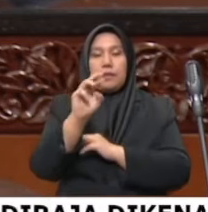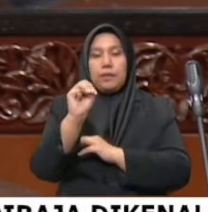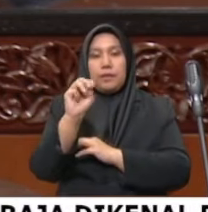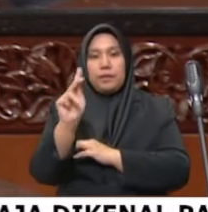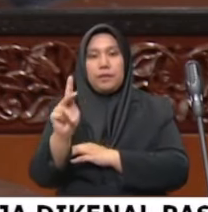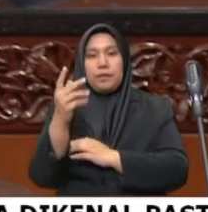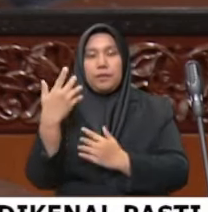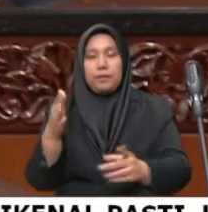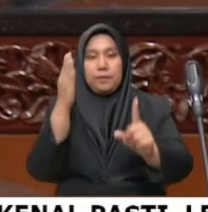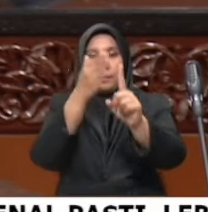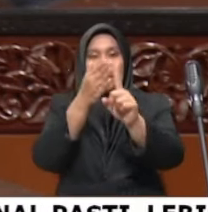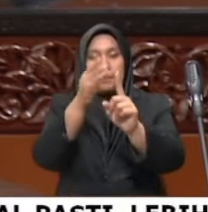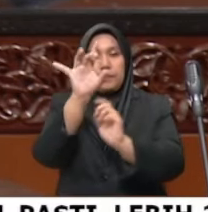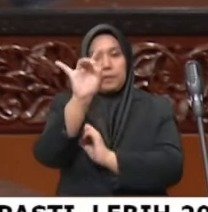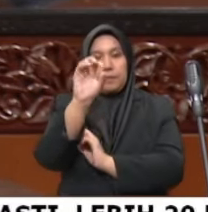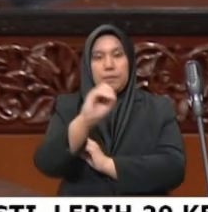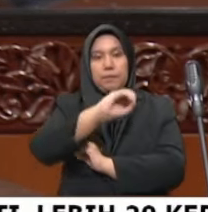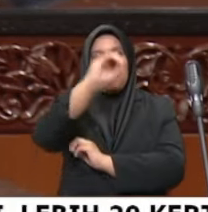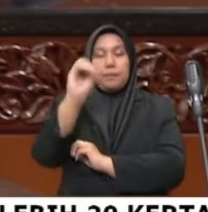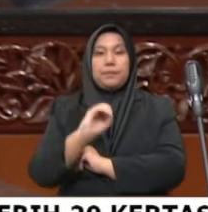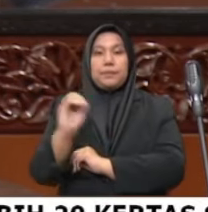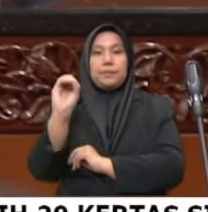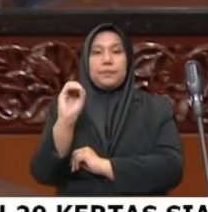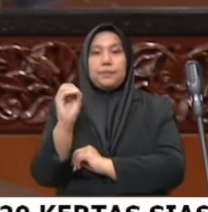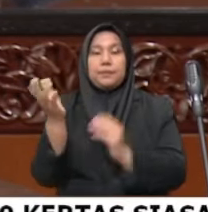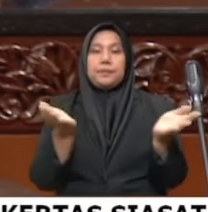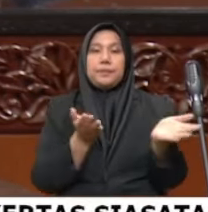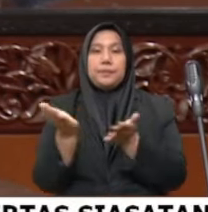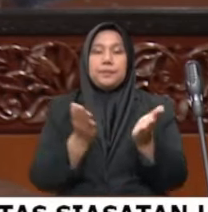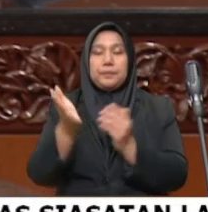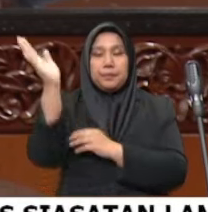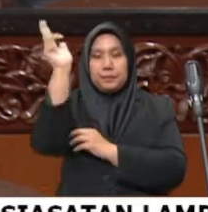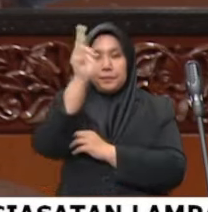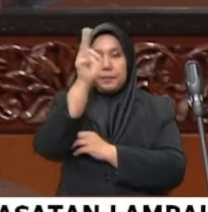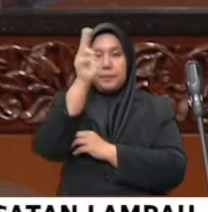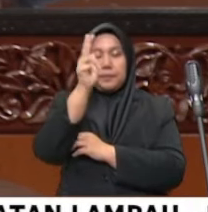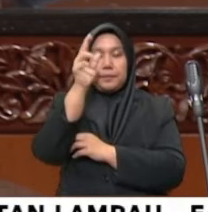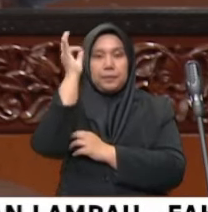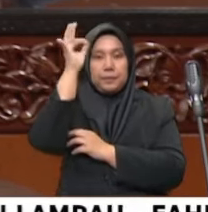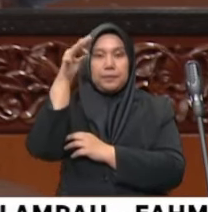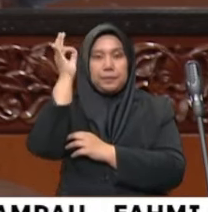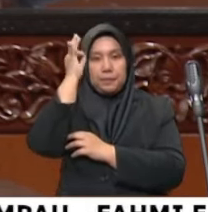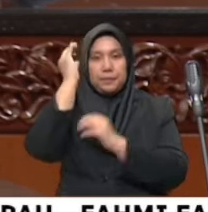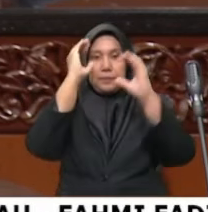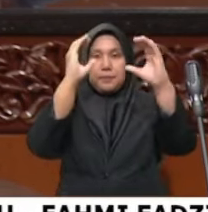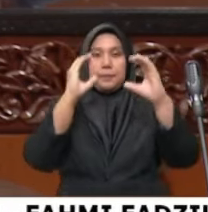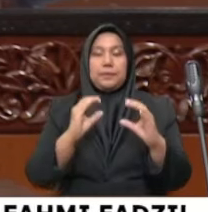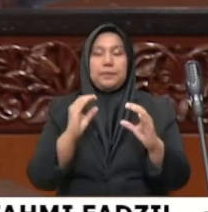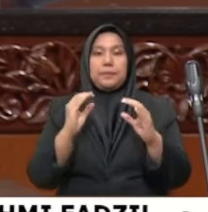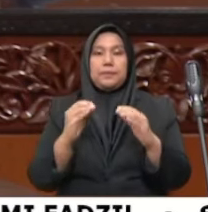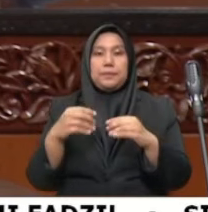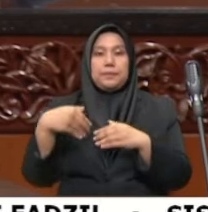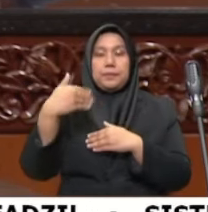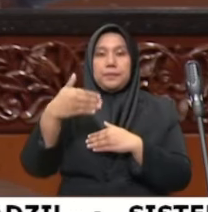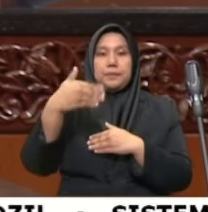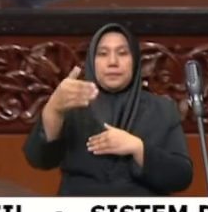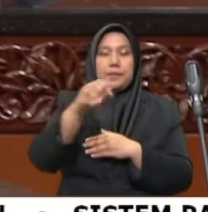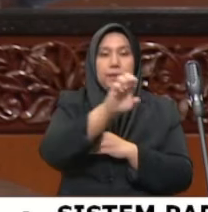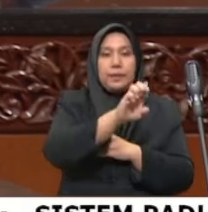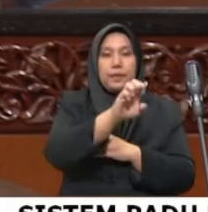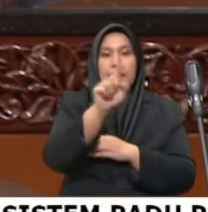menyasarkan sebanyak 80% perkhidmatan kerajaan persekutuan disediakan secara end-to-end atau